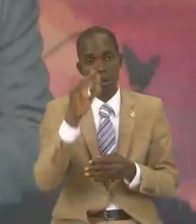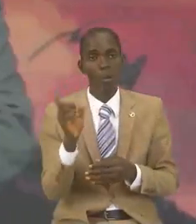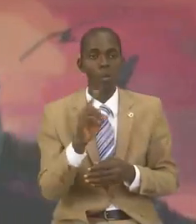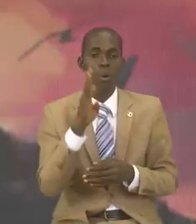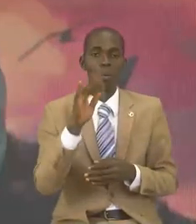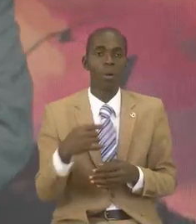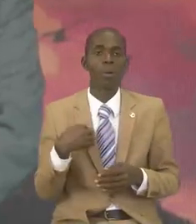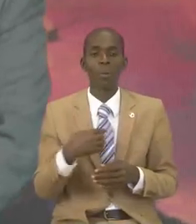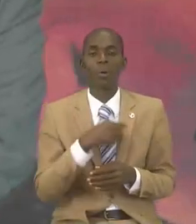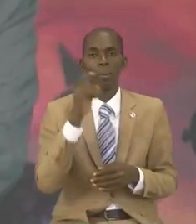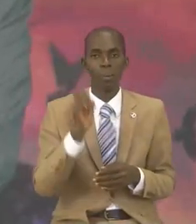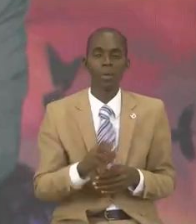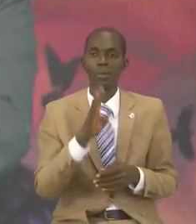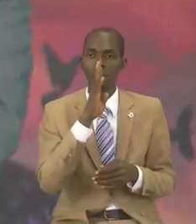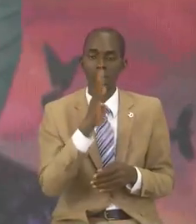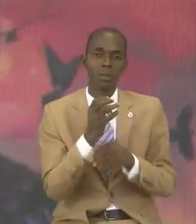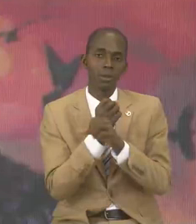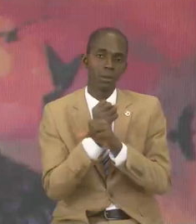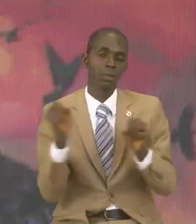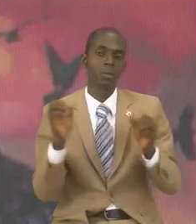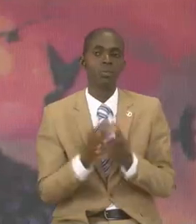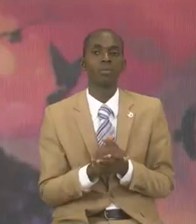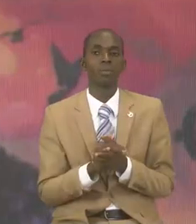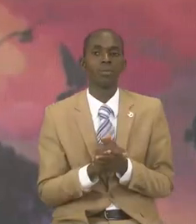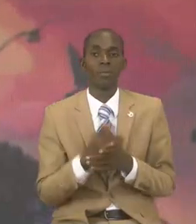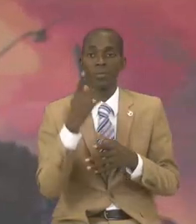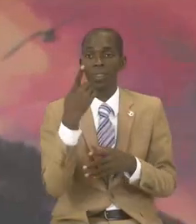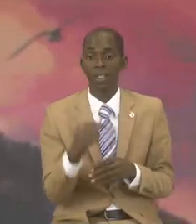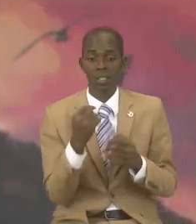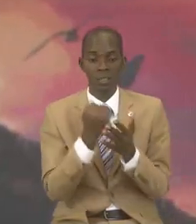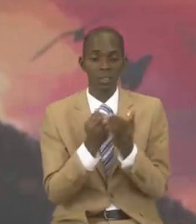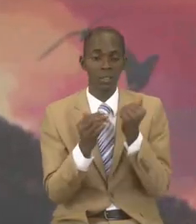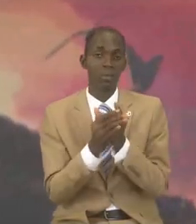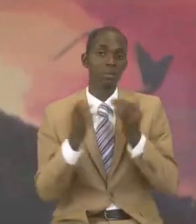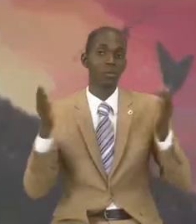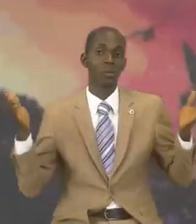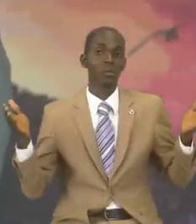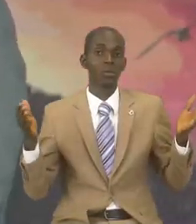lequel nous devions être sauvés. La crucifixion